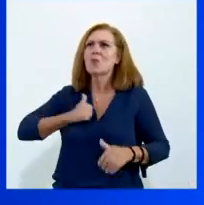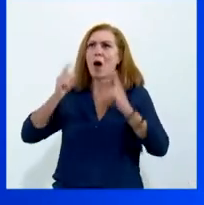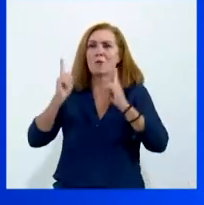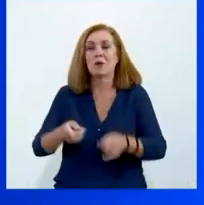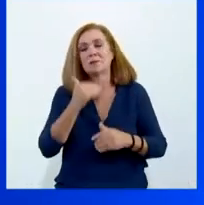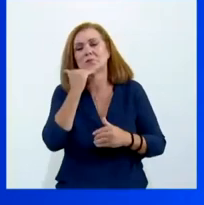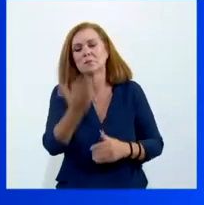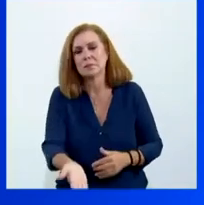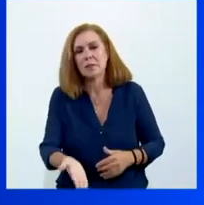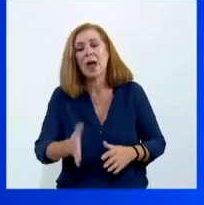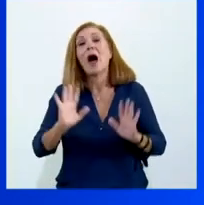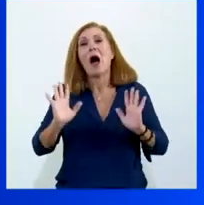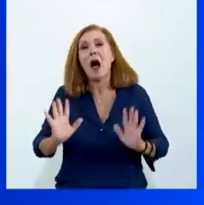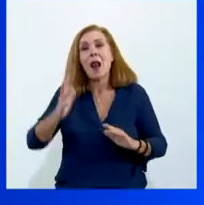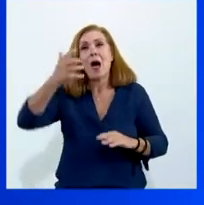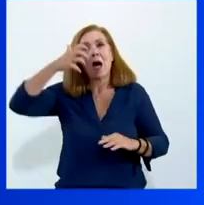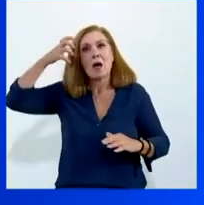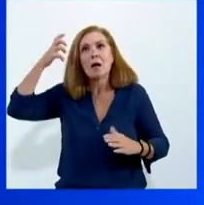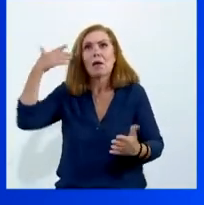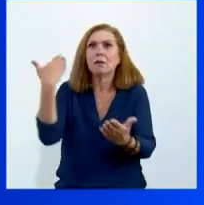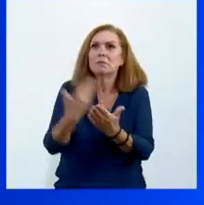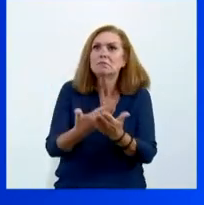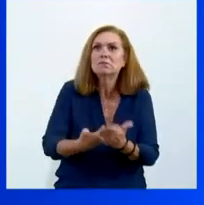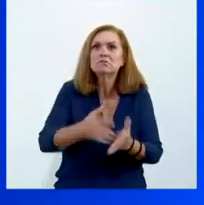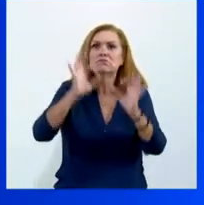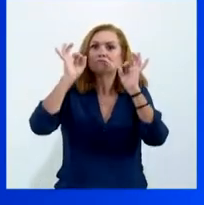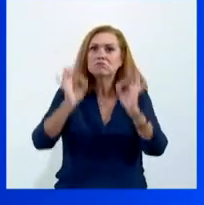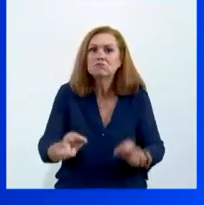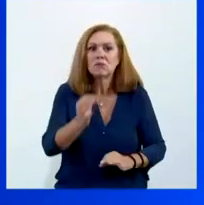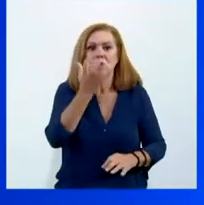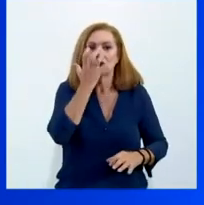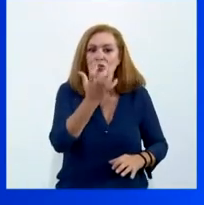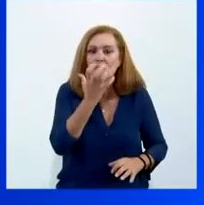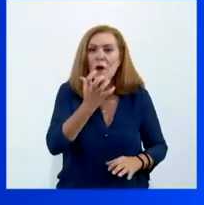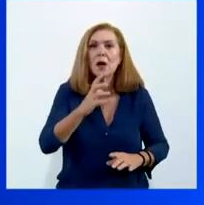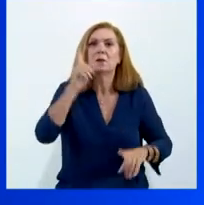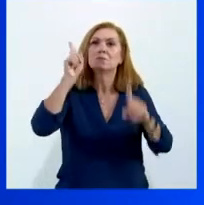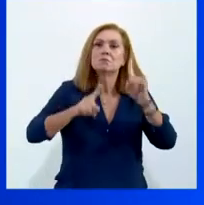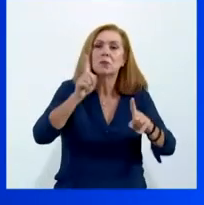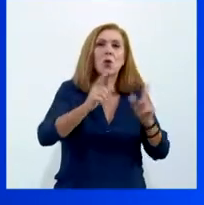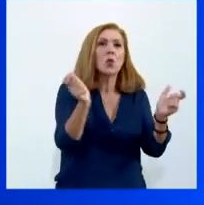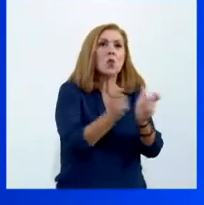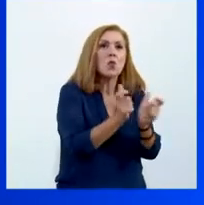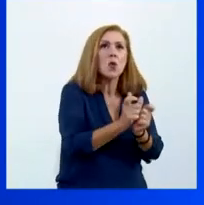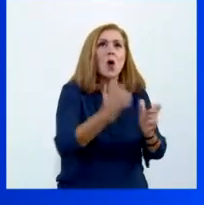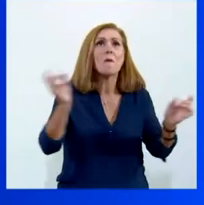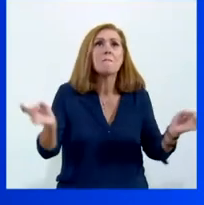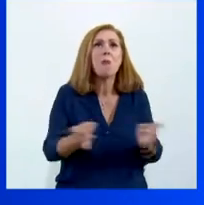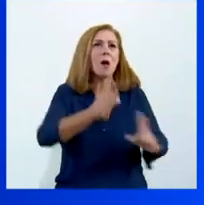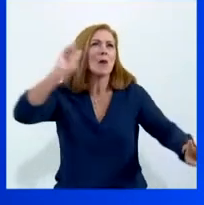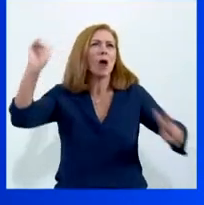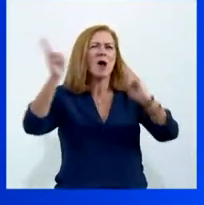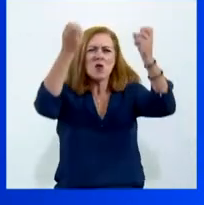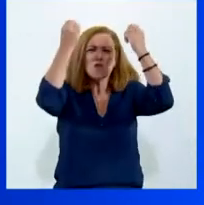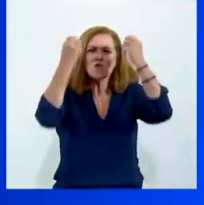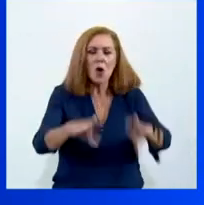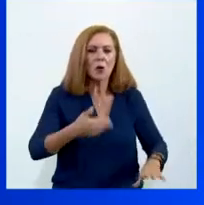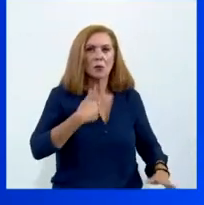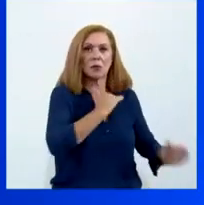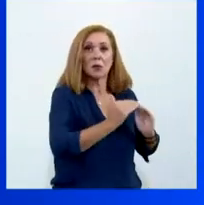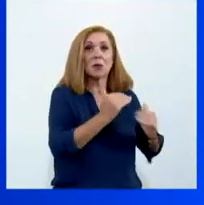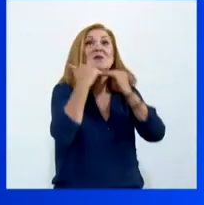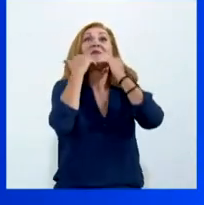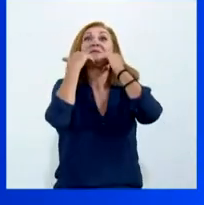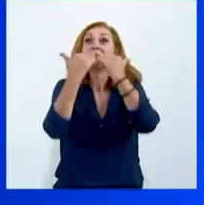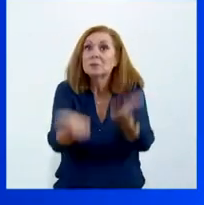βαριά επιστημονική τεκμηρίωση ότι υπάρχουν χωριά τα οποία δεν μπορούν να προστατευθούν πια από ακραία πλημμυρικά φαινόμενα, ό,τι έργα και να